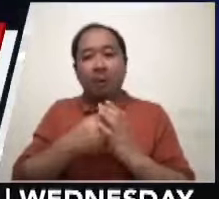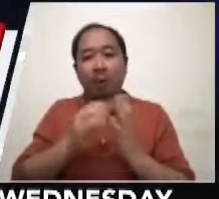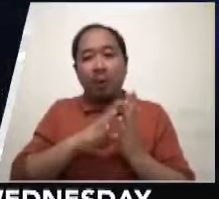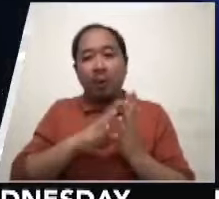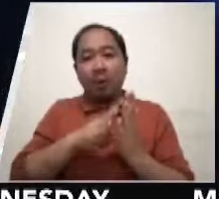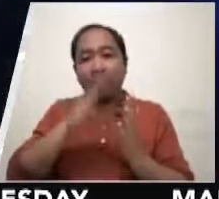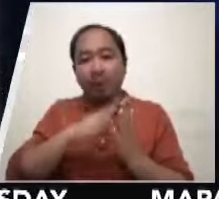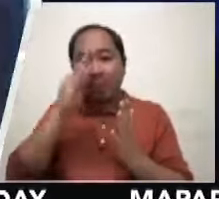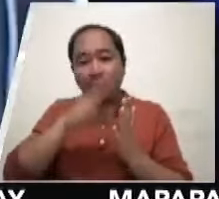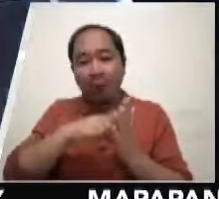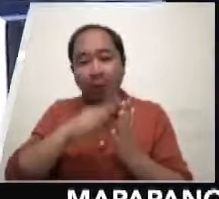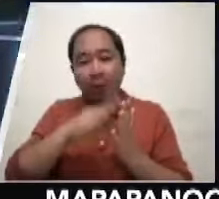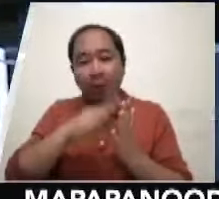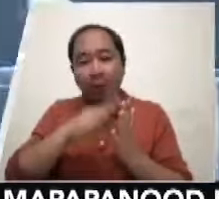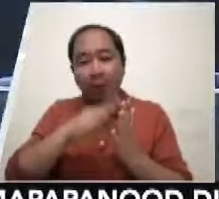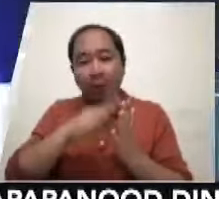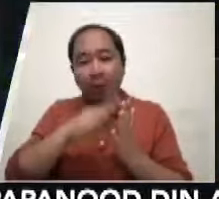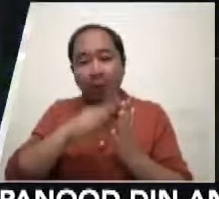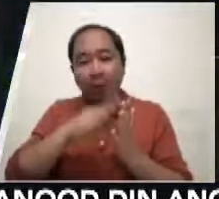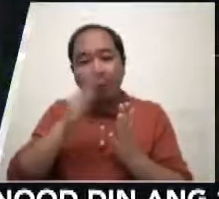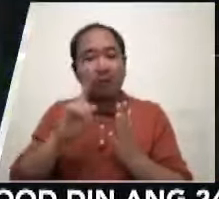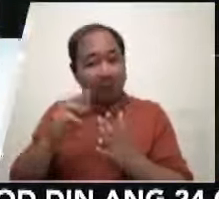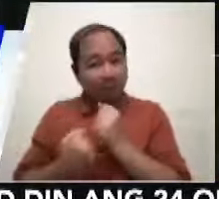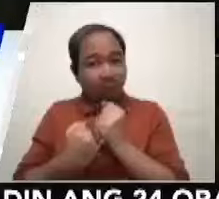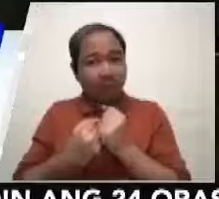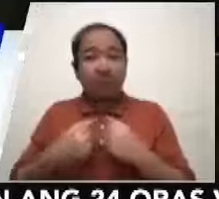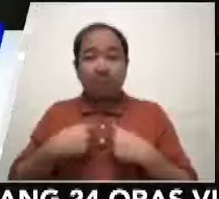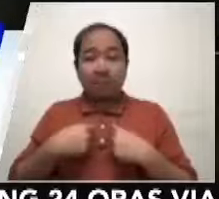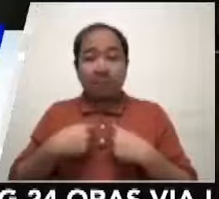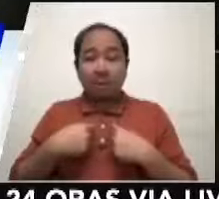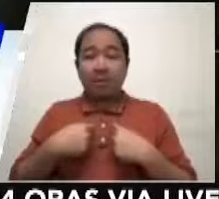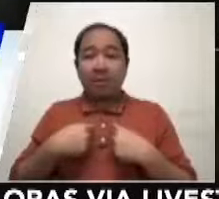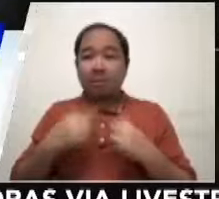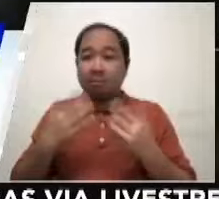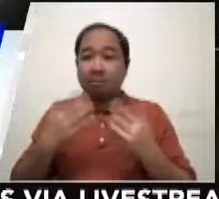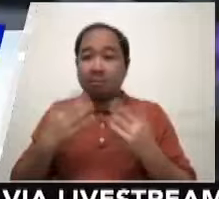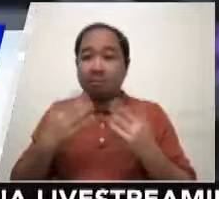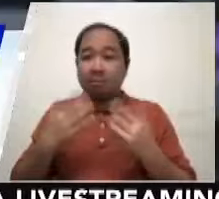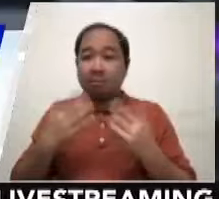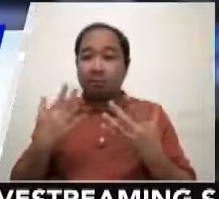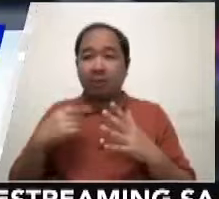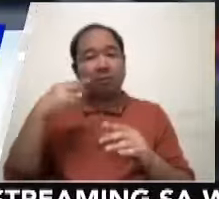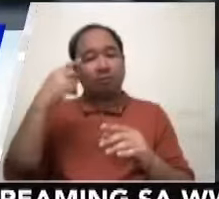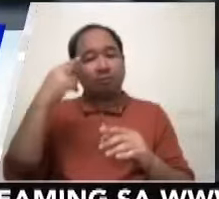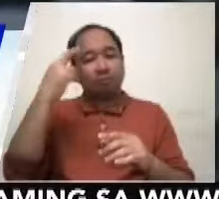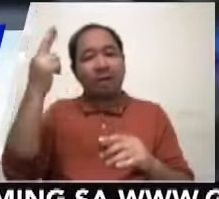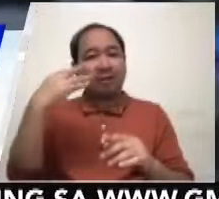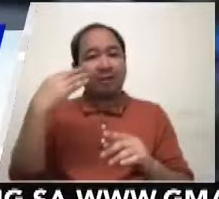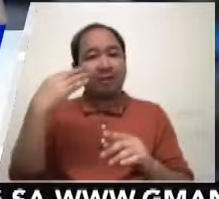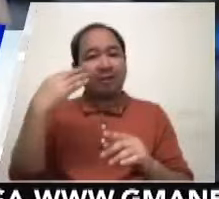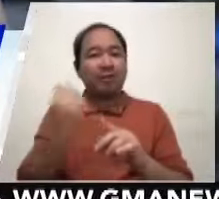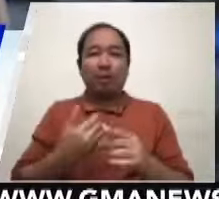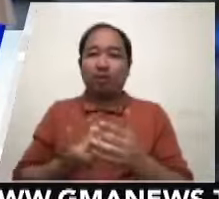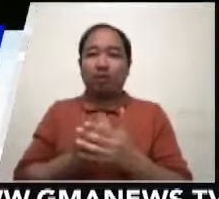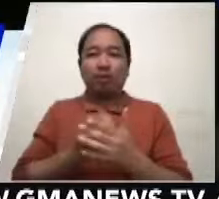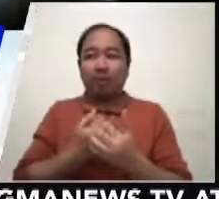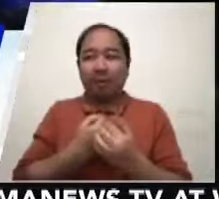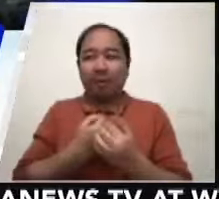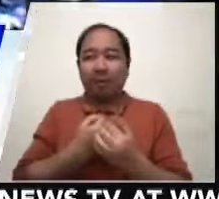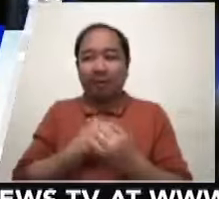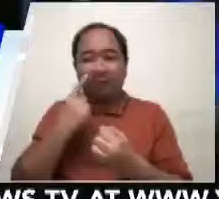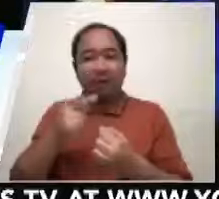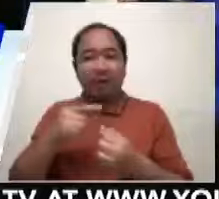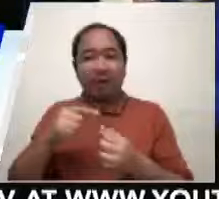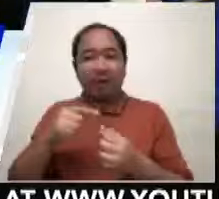ng GMA, I was able to like realize I had the newfound love for acting, hosting, dancing.